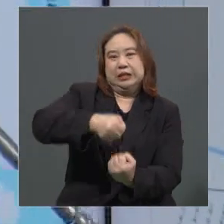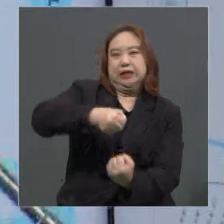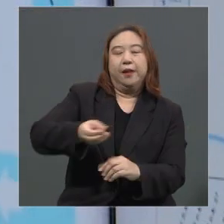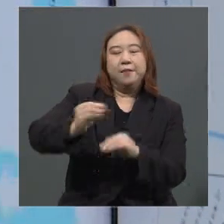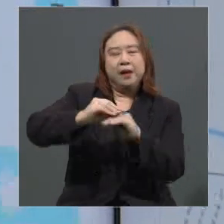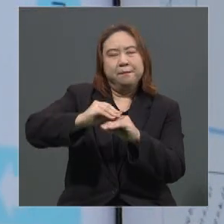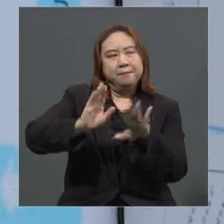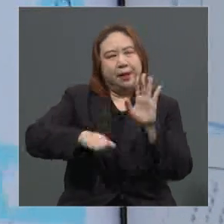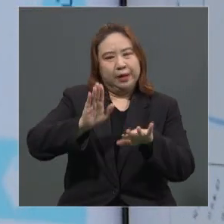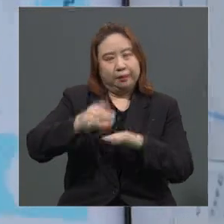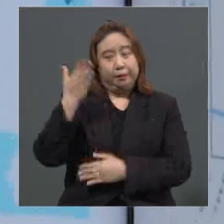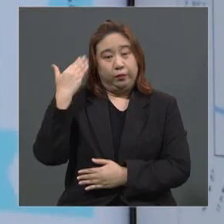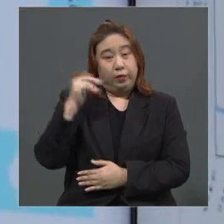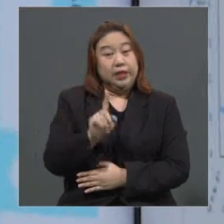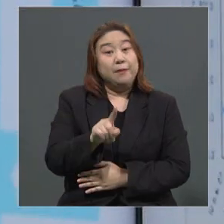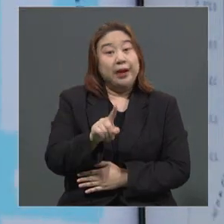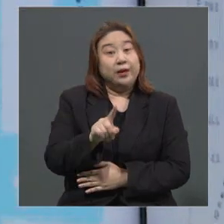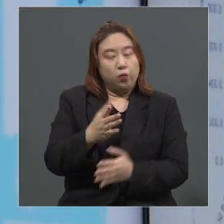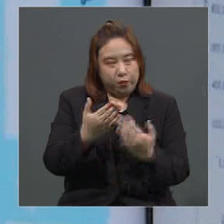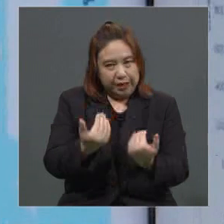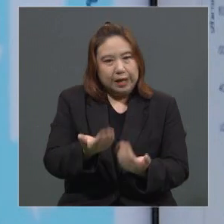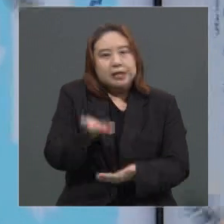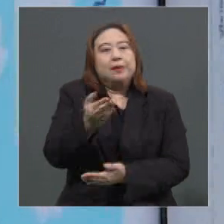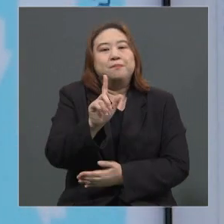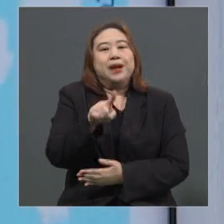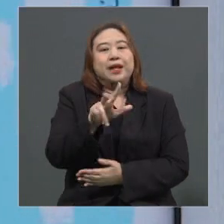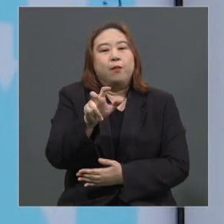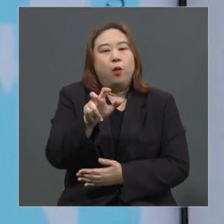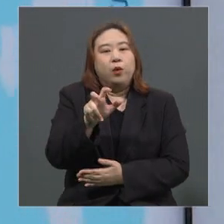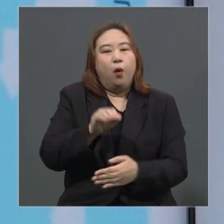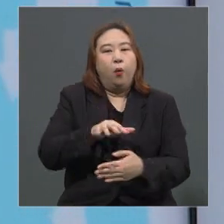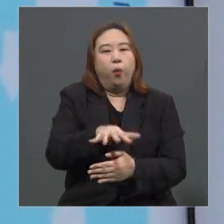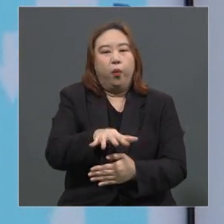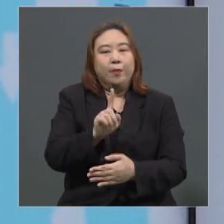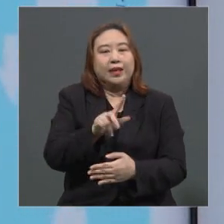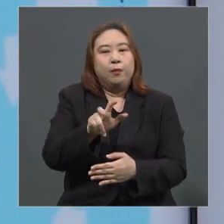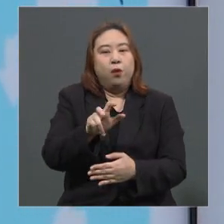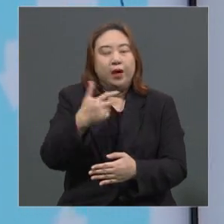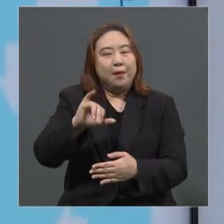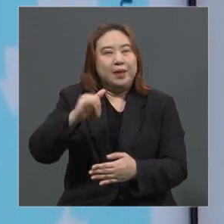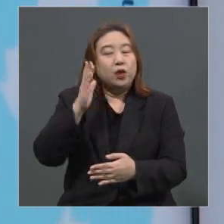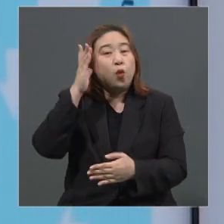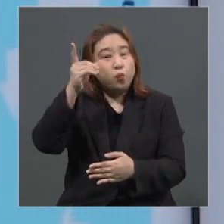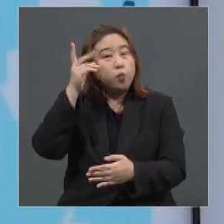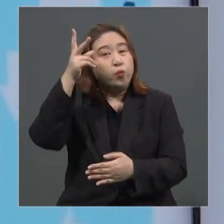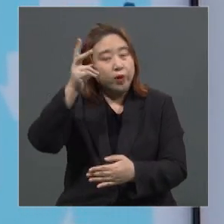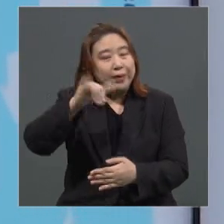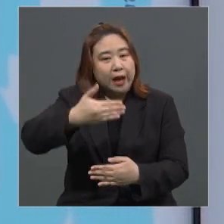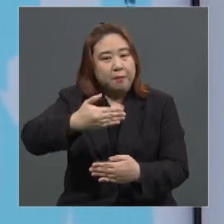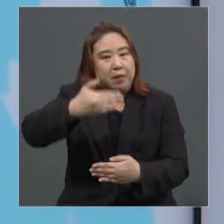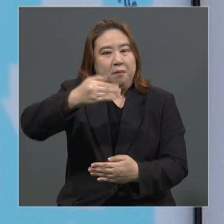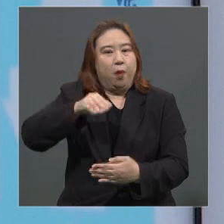าณสักจากเมื่อวาน 1,000 เป็น 1,300 แล้วนะครับแล้วมีแนวโน้มนะครับที่ ในวัน2วันนี้ครับก็จะเพิ่มเป็นถึ